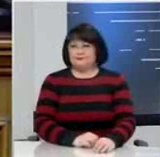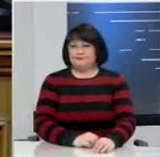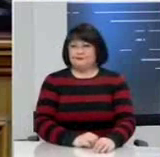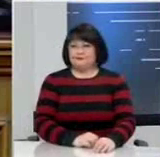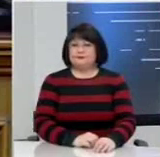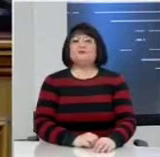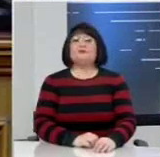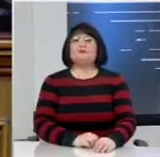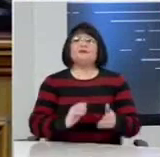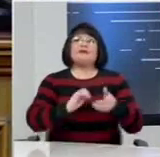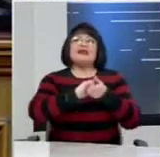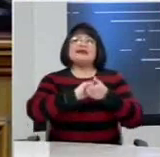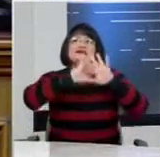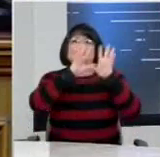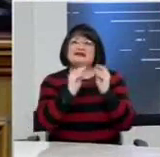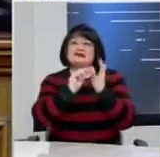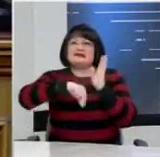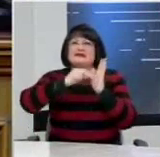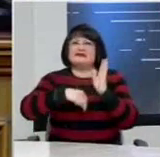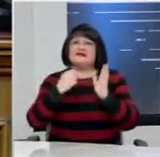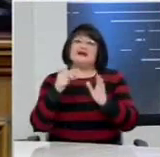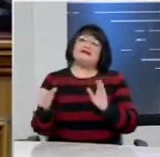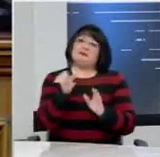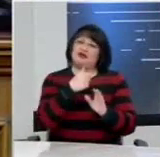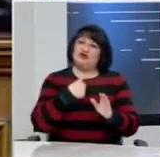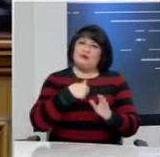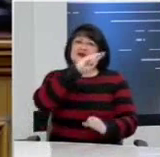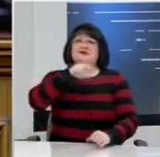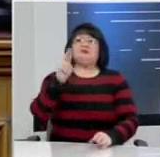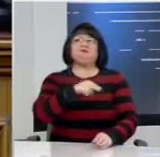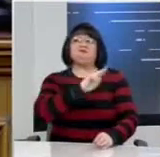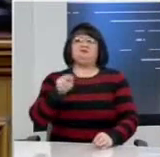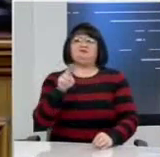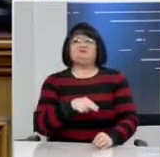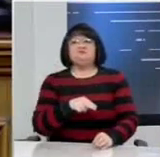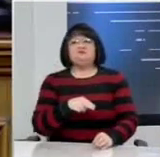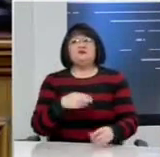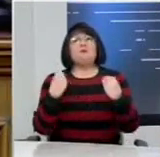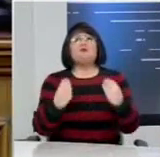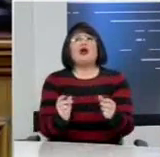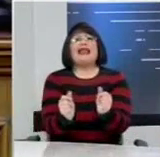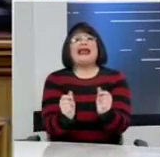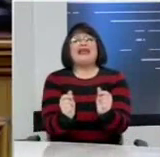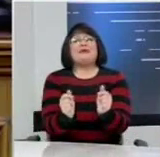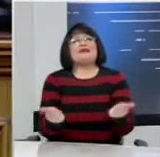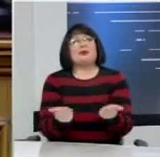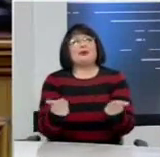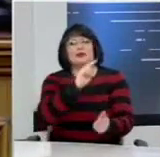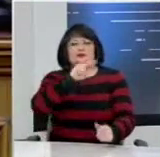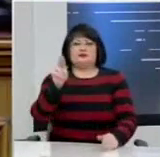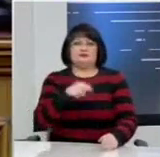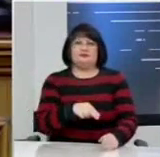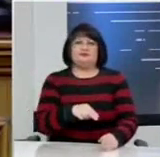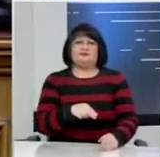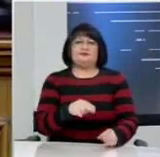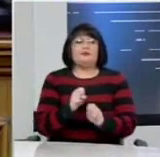Καταργούνται εκ νέου οι συλλογικές συμβάσεις εργασίας που επαναφέραμε. Καταργείται η αρχή της ευνοϊκότερης ρύθμισης. Καταργήθηκε